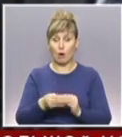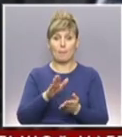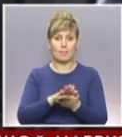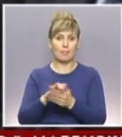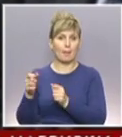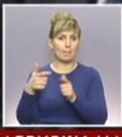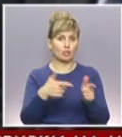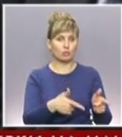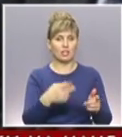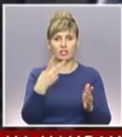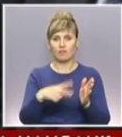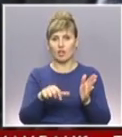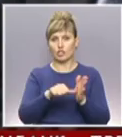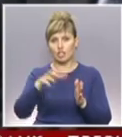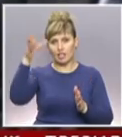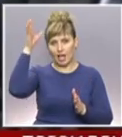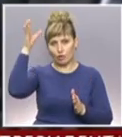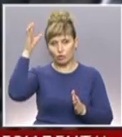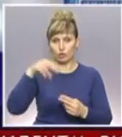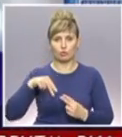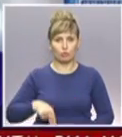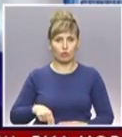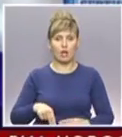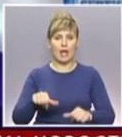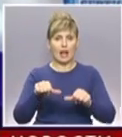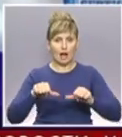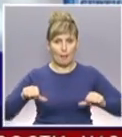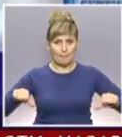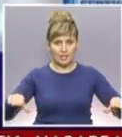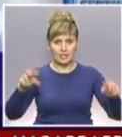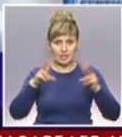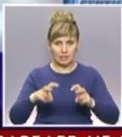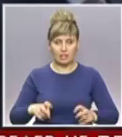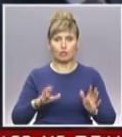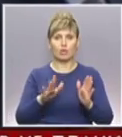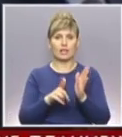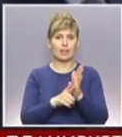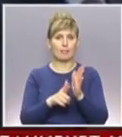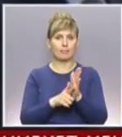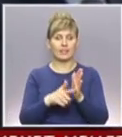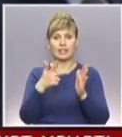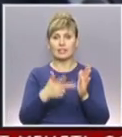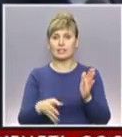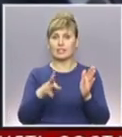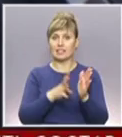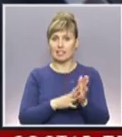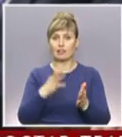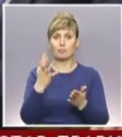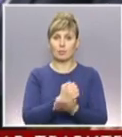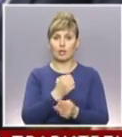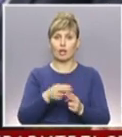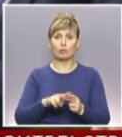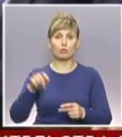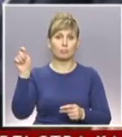поступило 26 научных трудов, но в итоге комиссии рекомендованы 7 работ. 39 лауреатов, которые